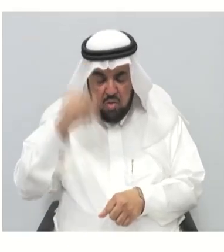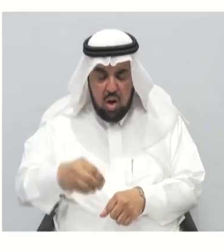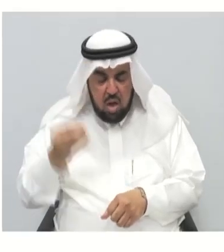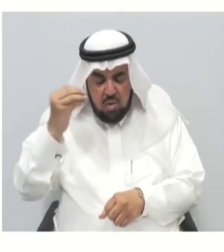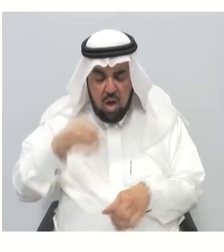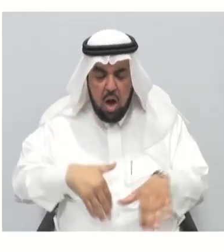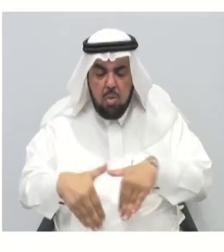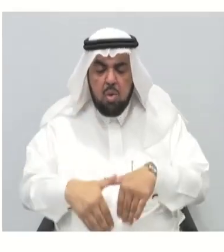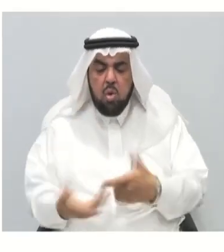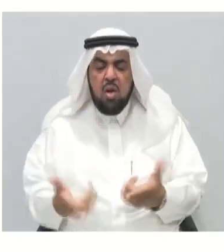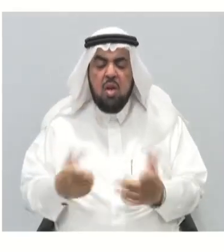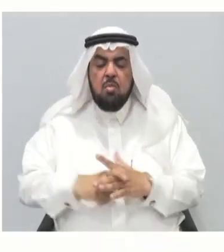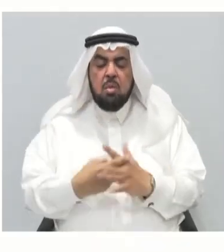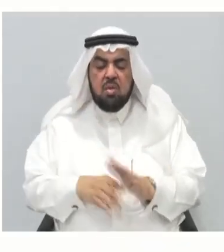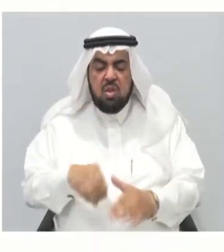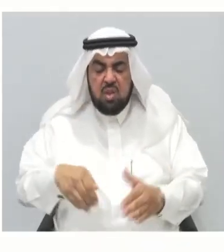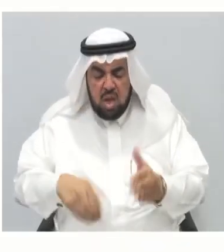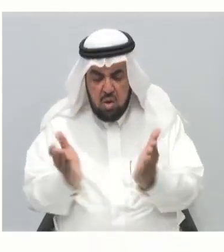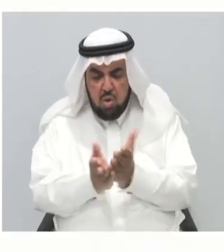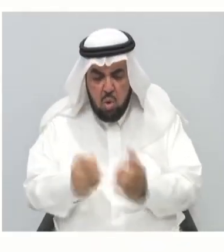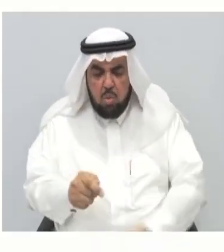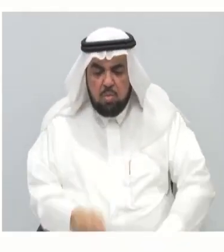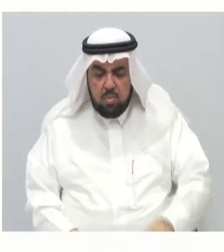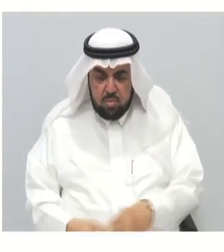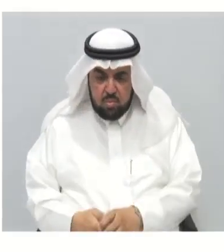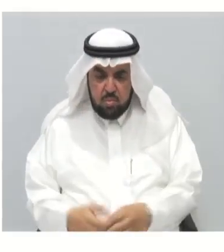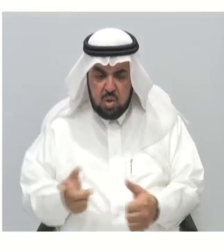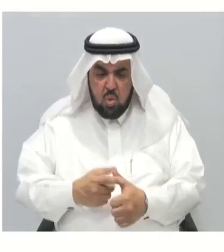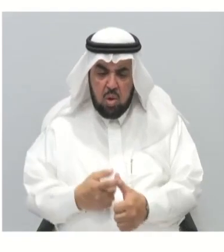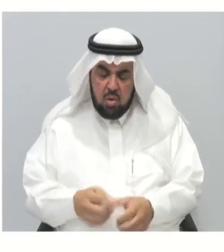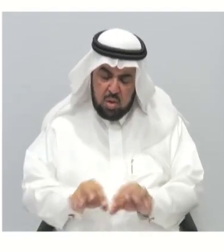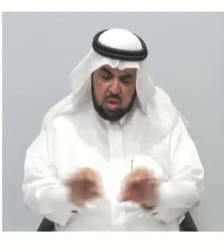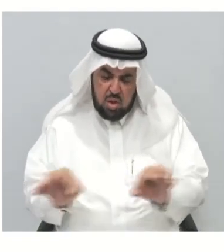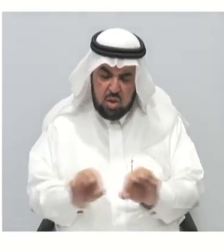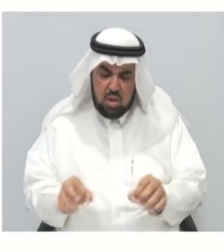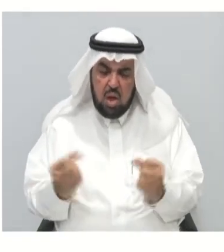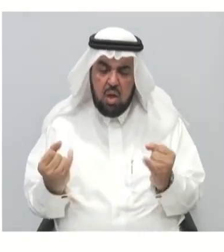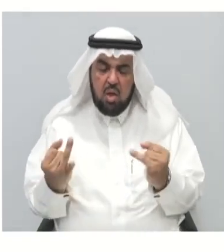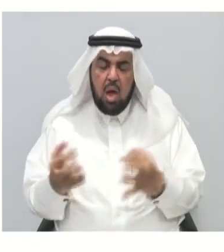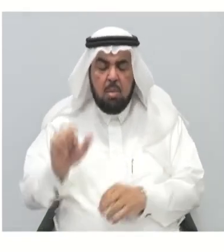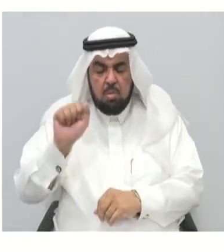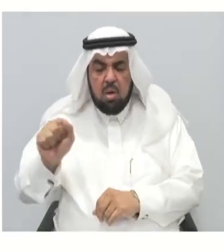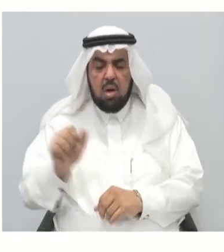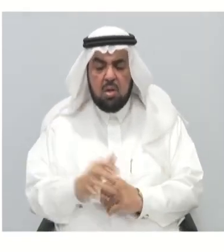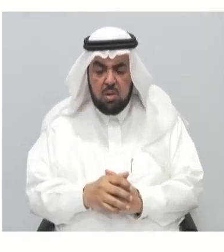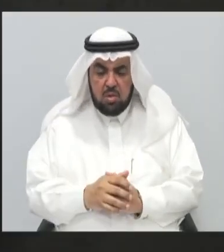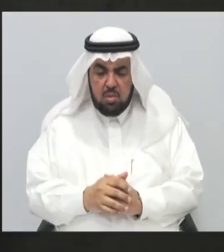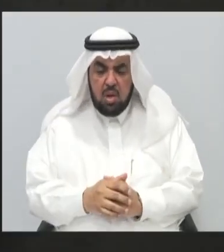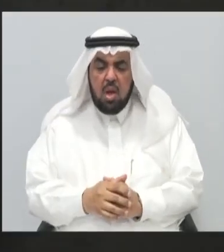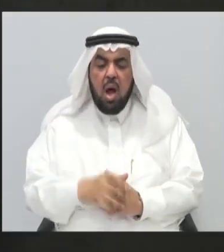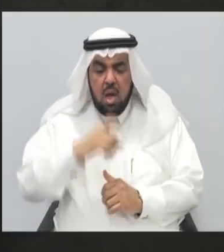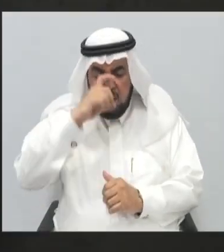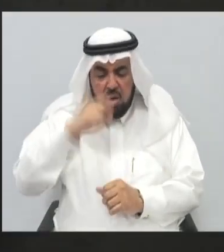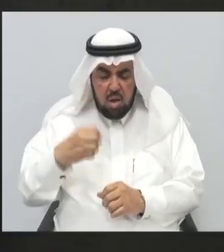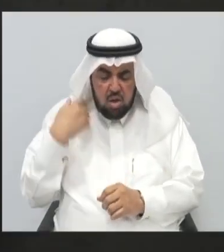نقوم ببرمجتها في درسنا اليوم اولا سنقوم بانشاء حسابنا الخاص طبعا يتعين عليك